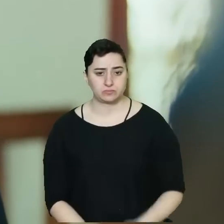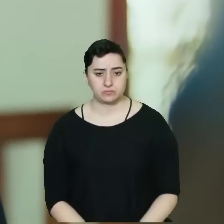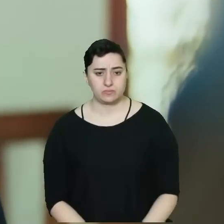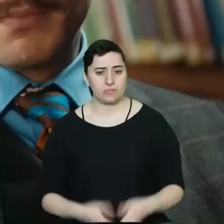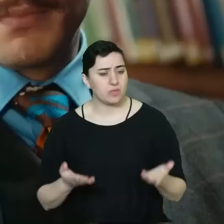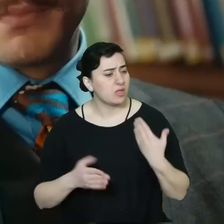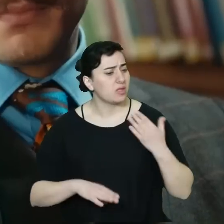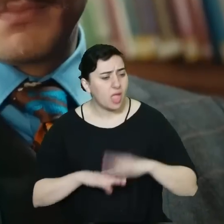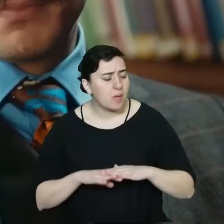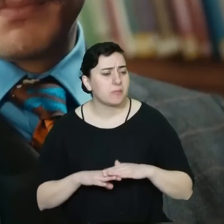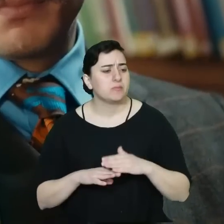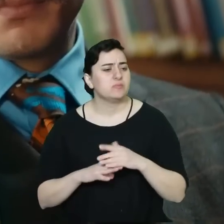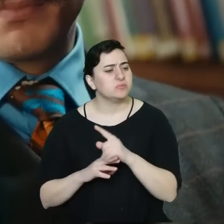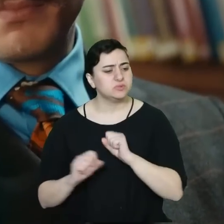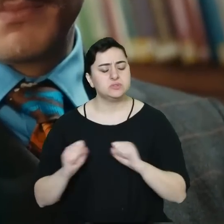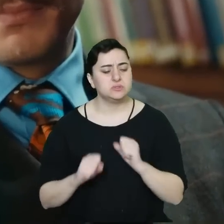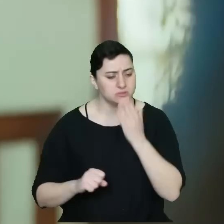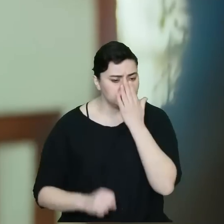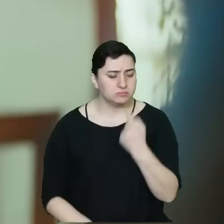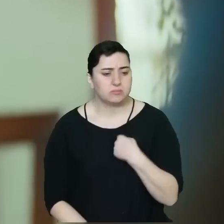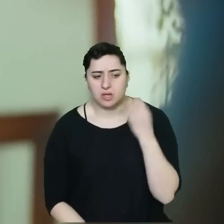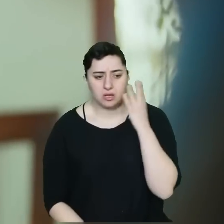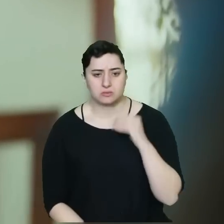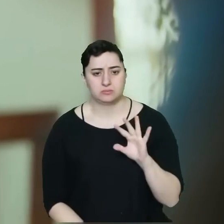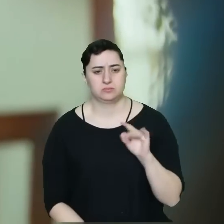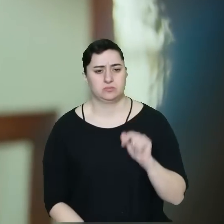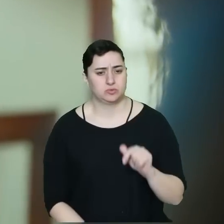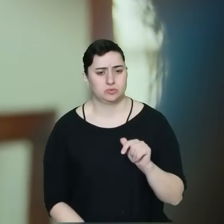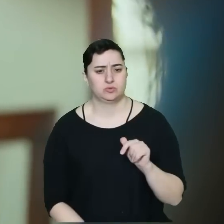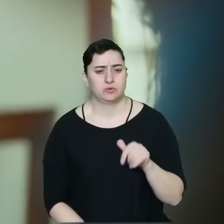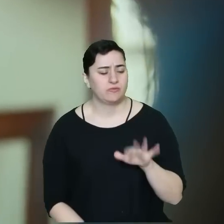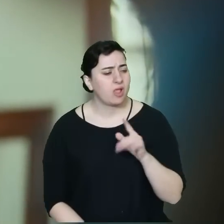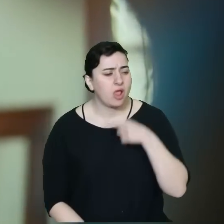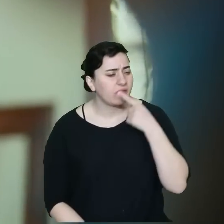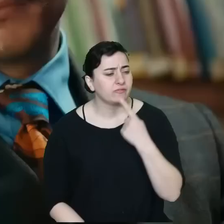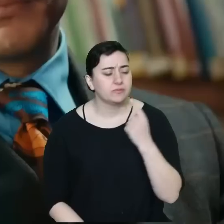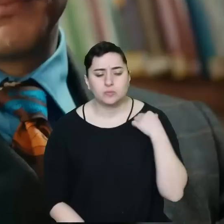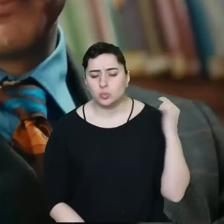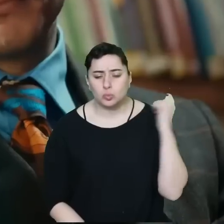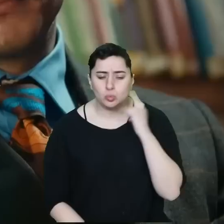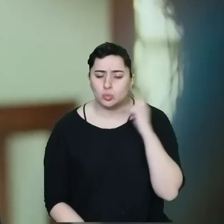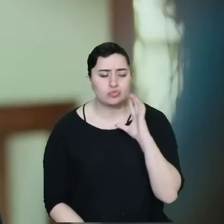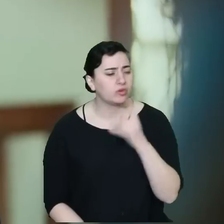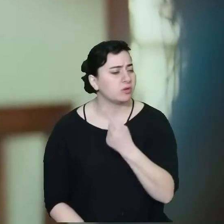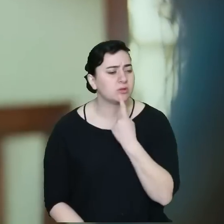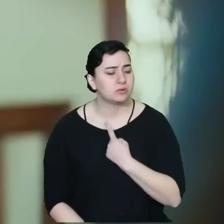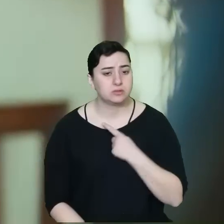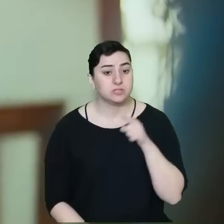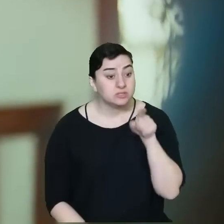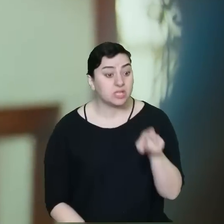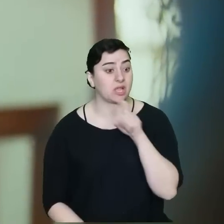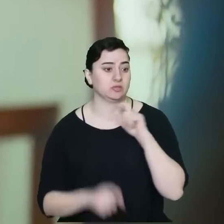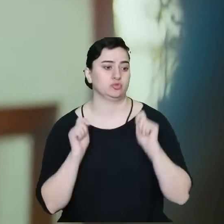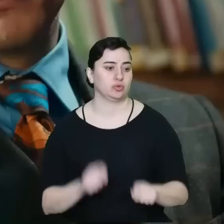Yani ne yaparsam yapayım bir şekilde gözüne batıyorum. Bugüne kadar ondan en çok duyduğum laf ne biliyor musun hocam? Sen